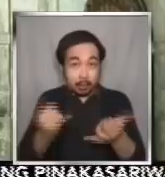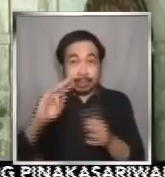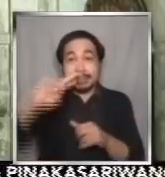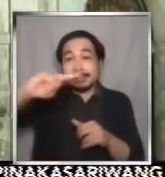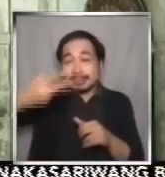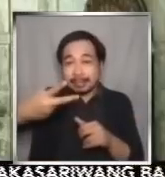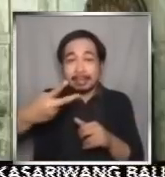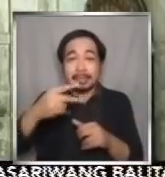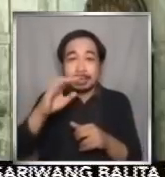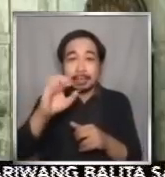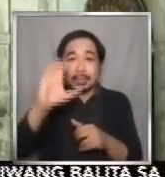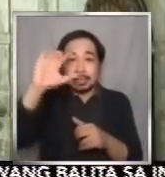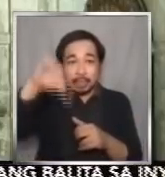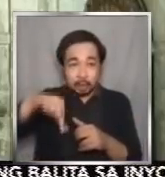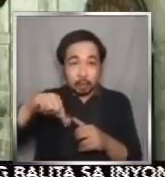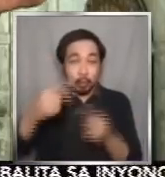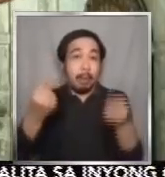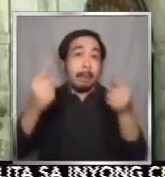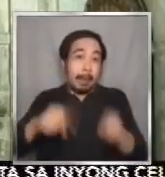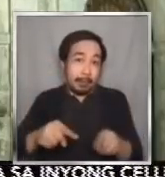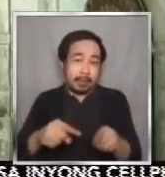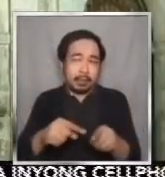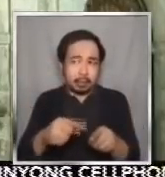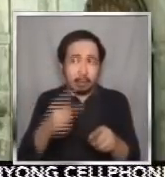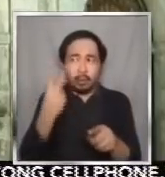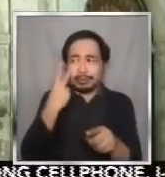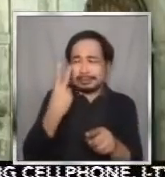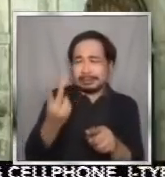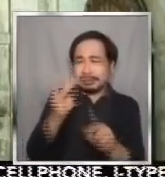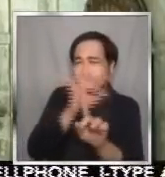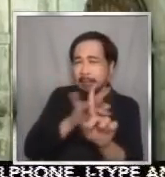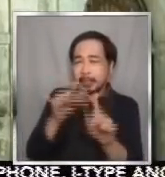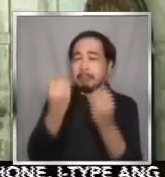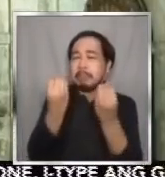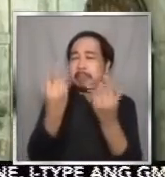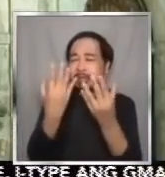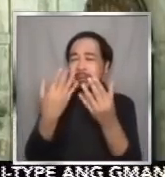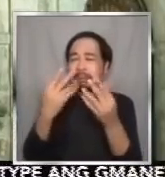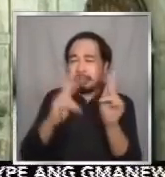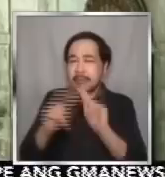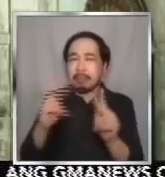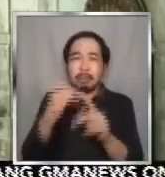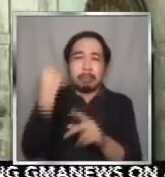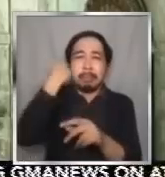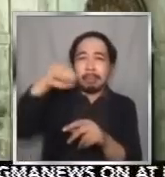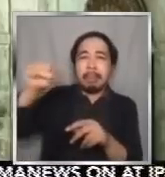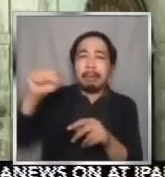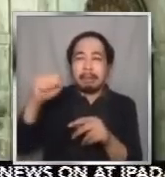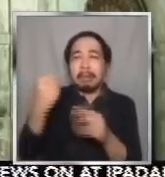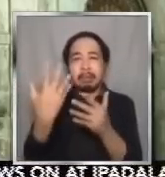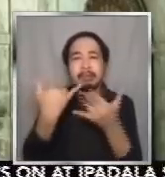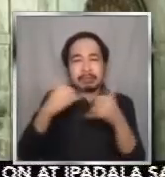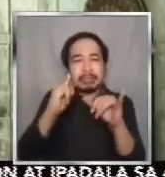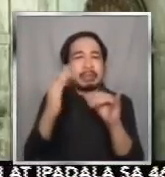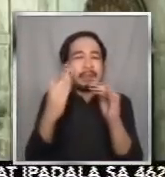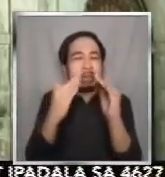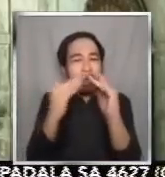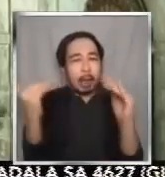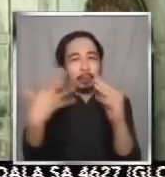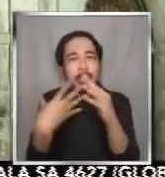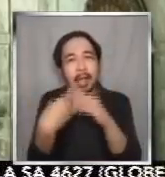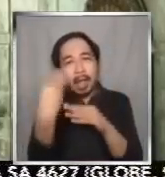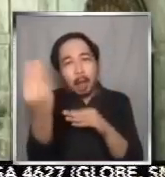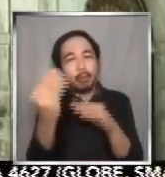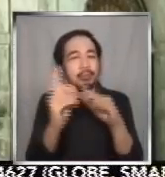Enhanced Community Quarantine ay napapansin nga na marami ang lumalabas pa rin. Ang sinasabi ng mga nakakausap natin, Mike, marami talaga ang lumalabas